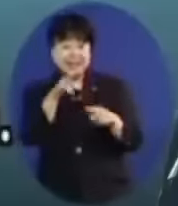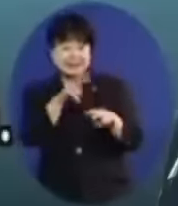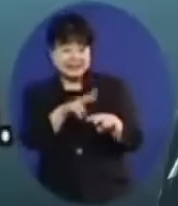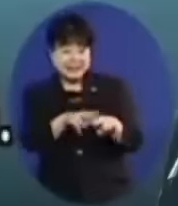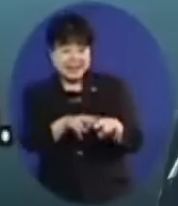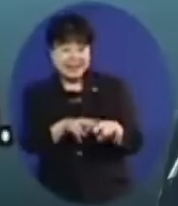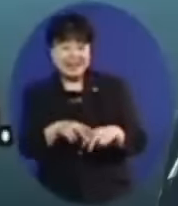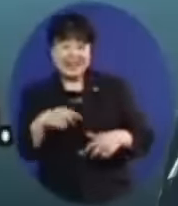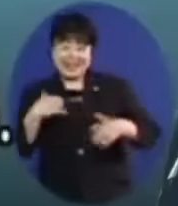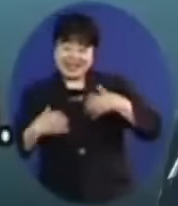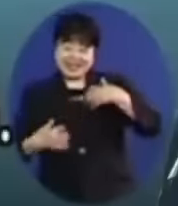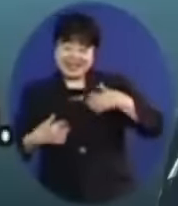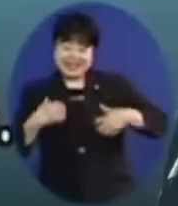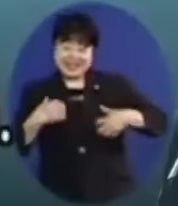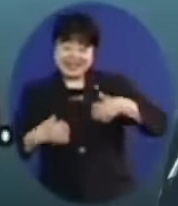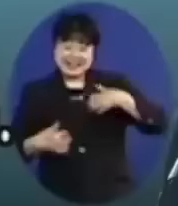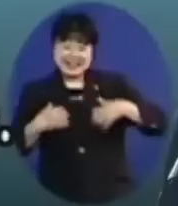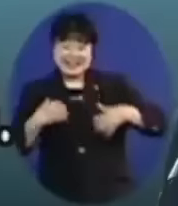지나간 자리가